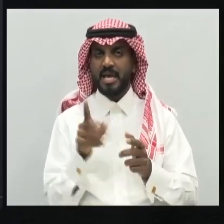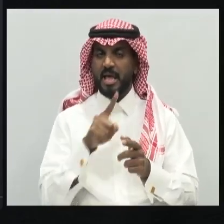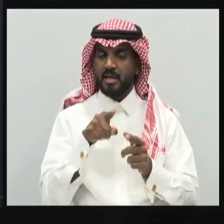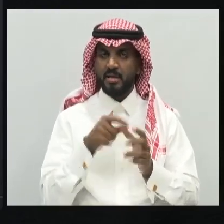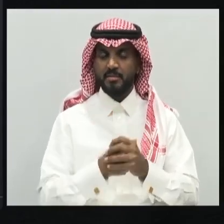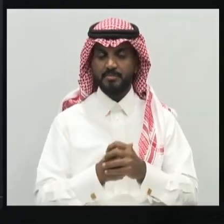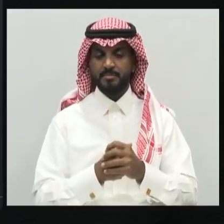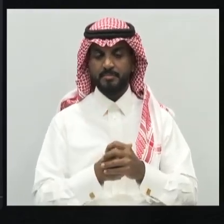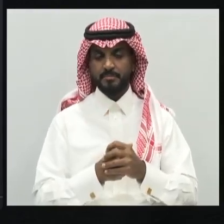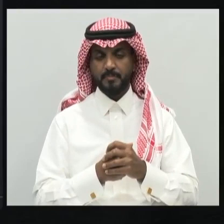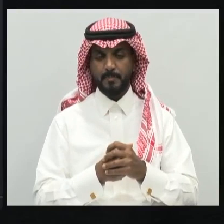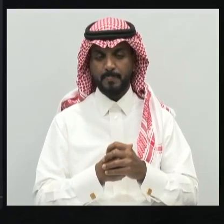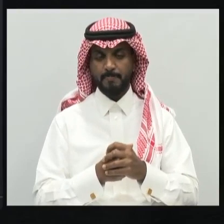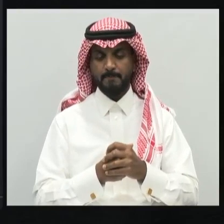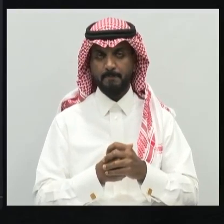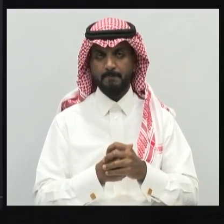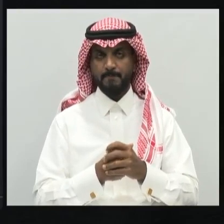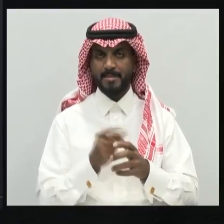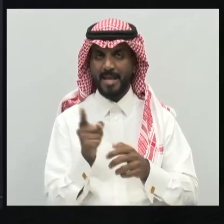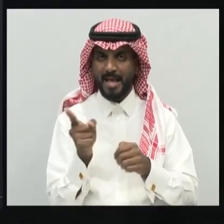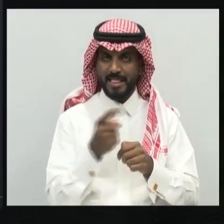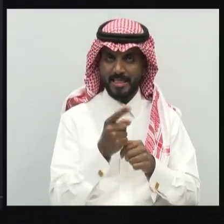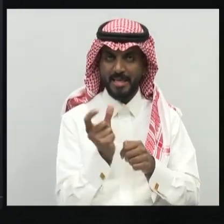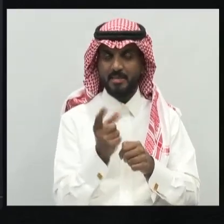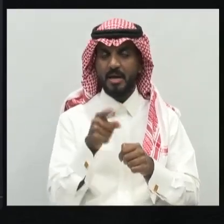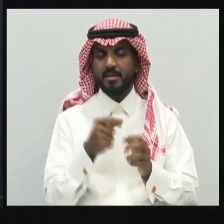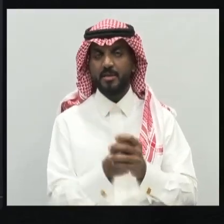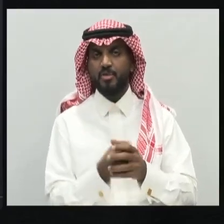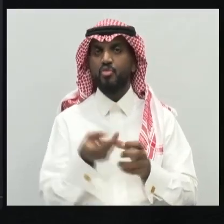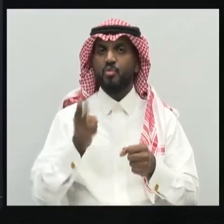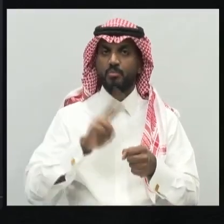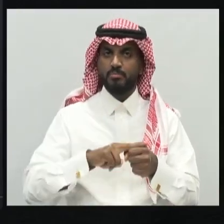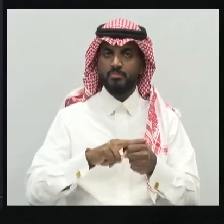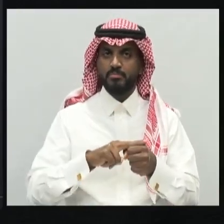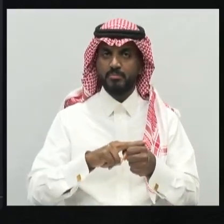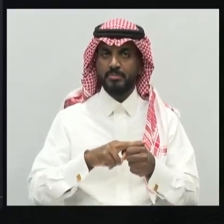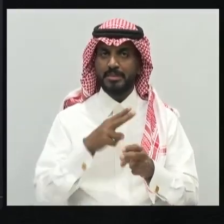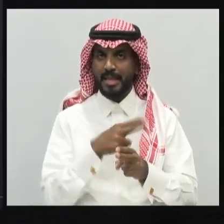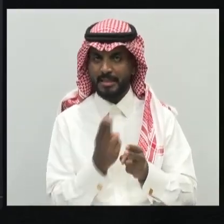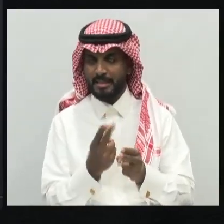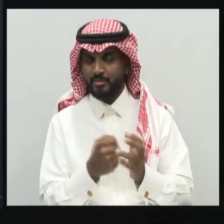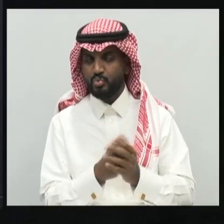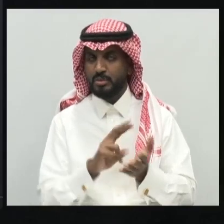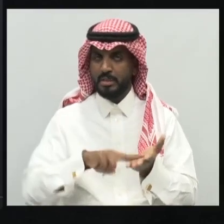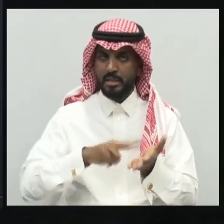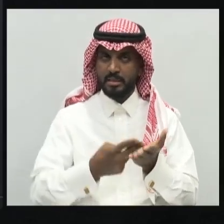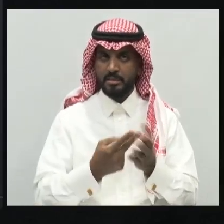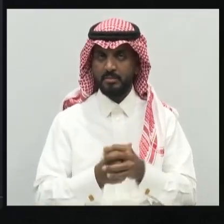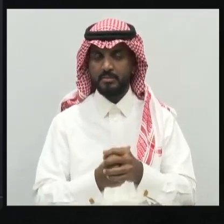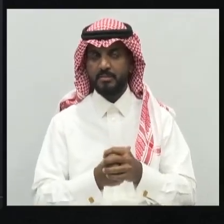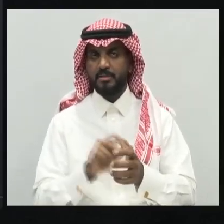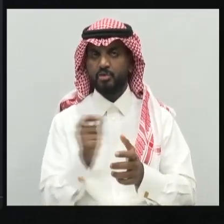لديكم خطا نضع خطا تحت الكلمه ثم نعدل ونكتب الكلمه